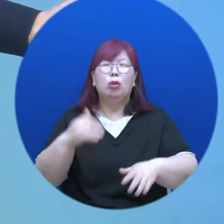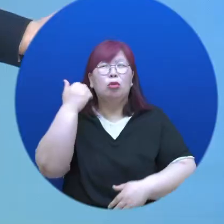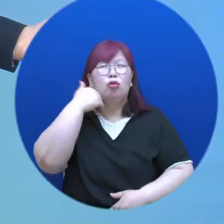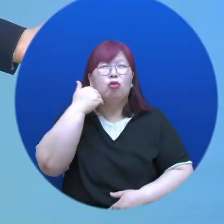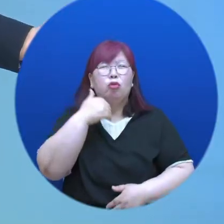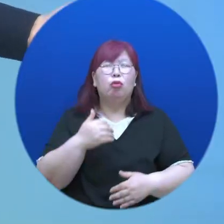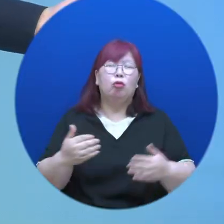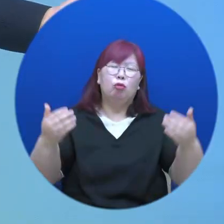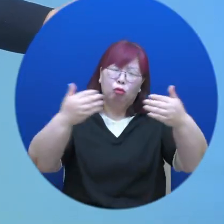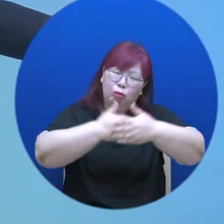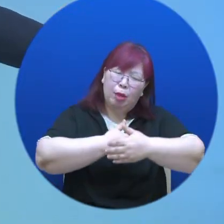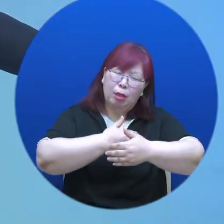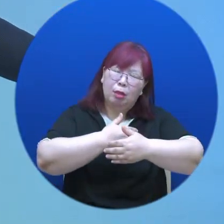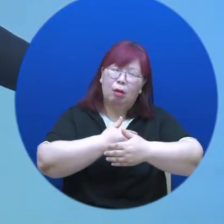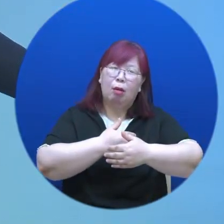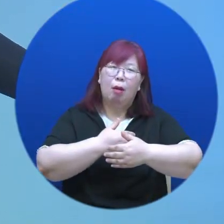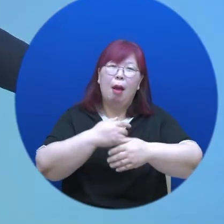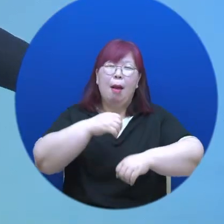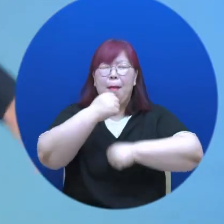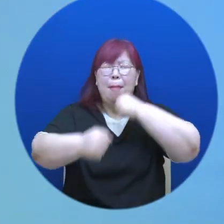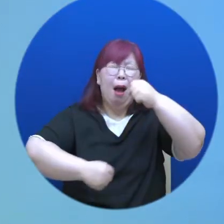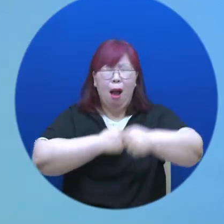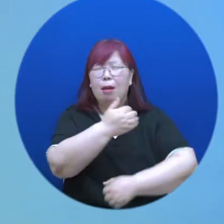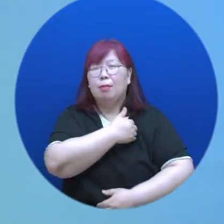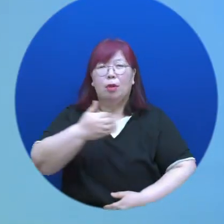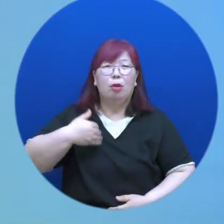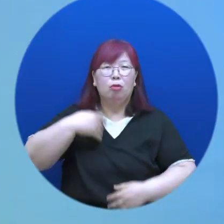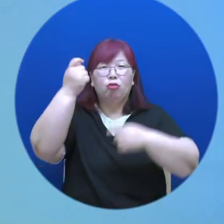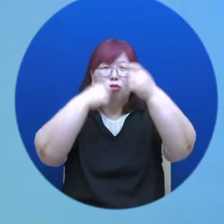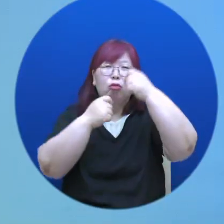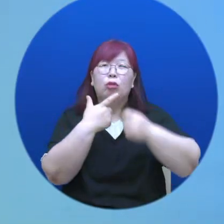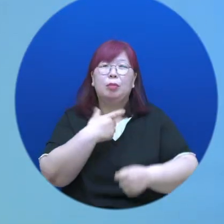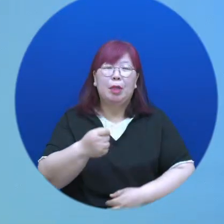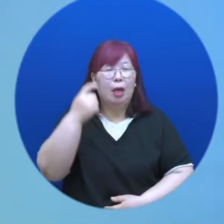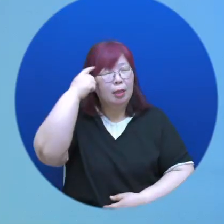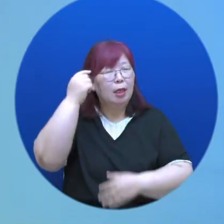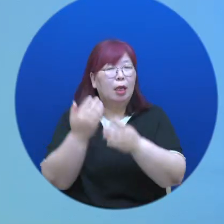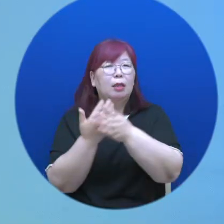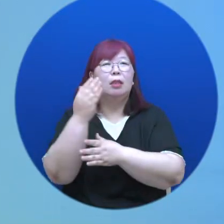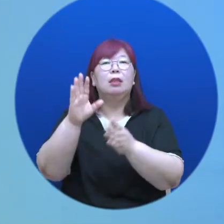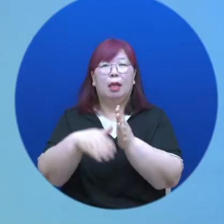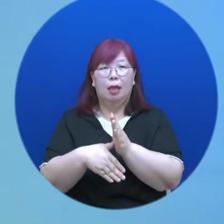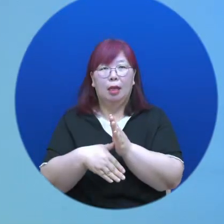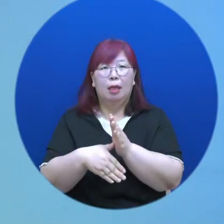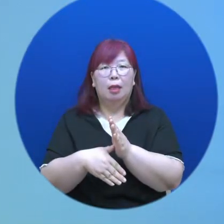안겨서 그냥 마음껏 울고 싶다라는 생각이 들 때,